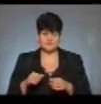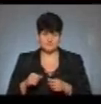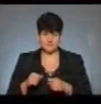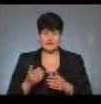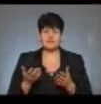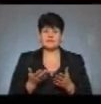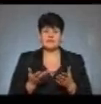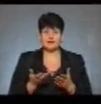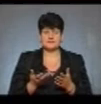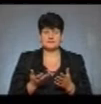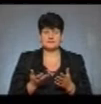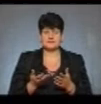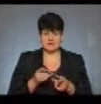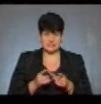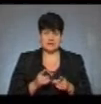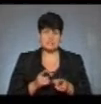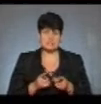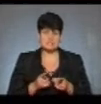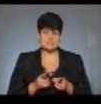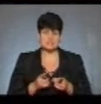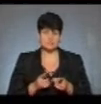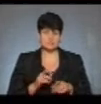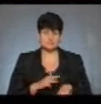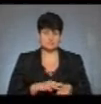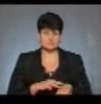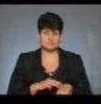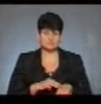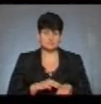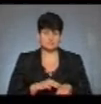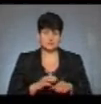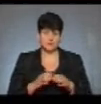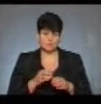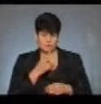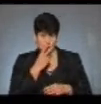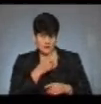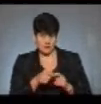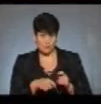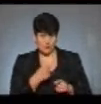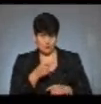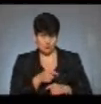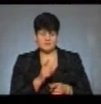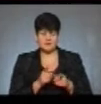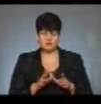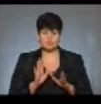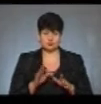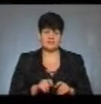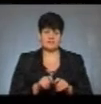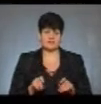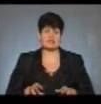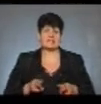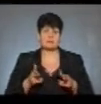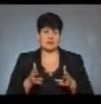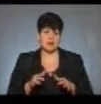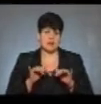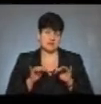де дійсно слідчі чи слідчо-оперативна група побачить, що там є порушення, там дійсно буде відкриватися кримінальна